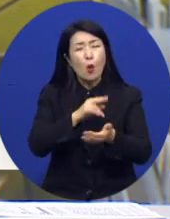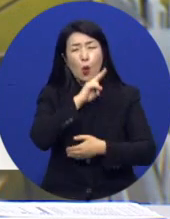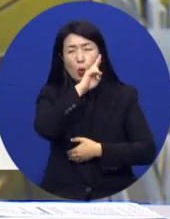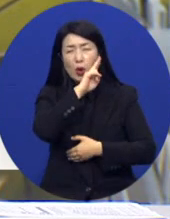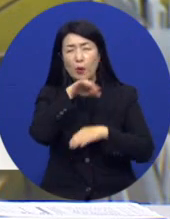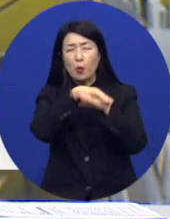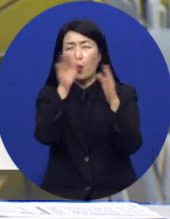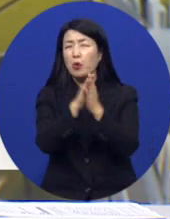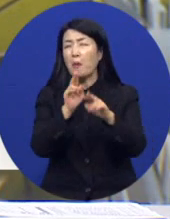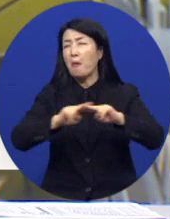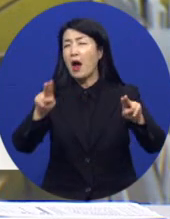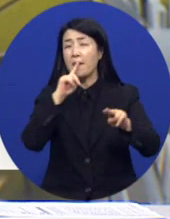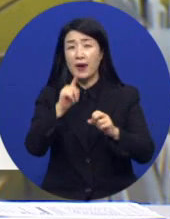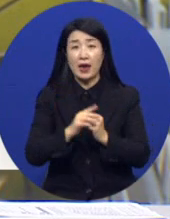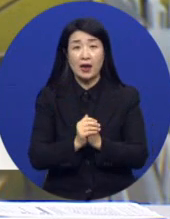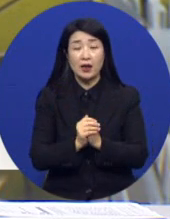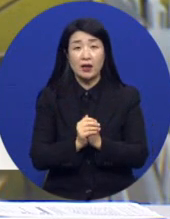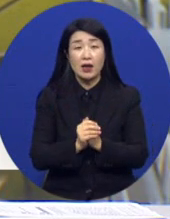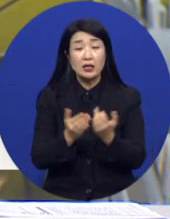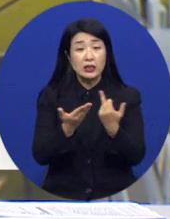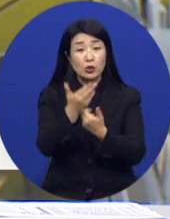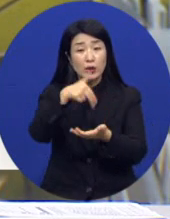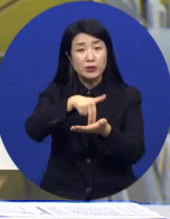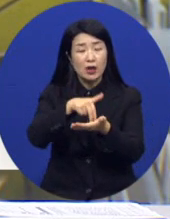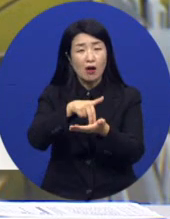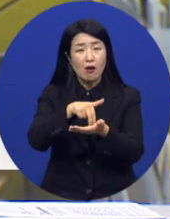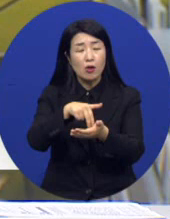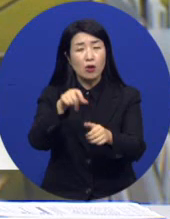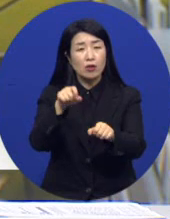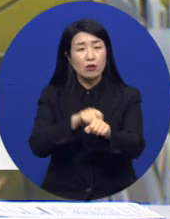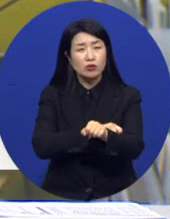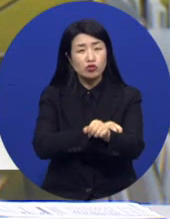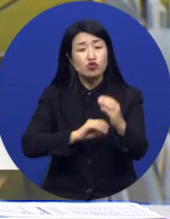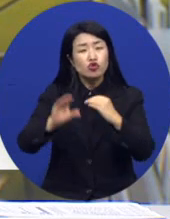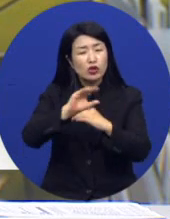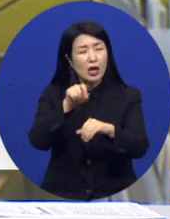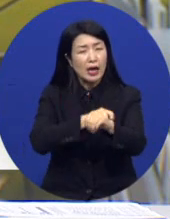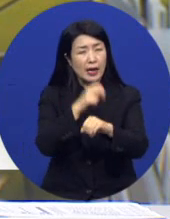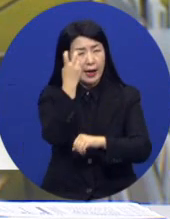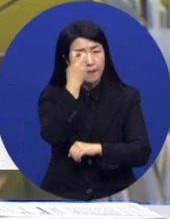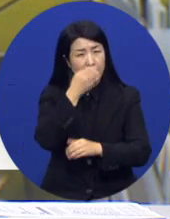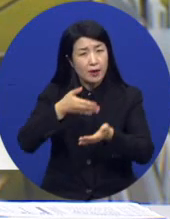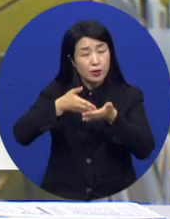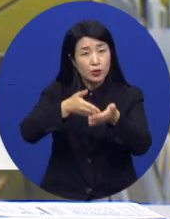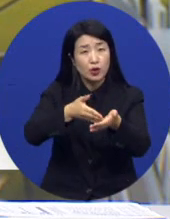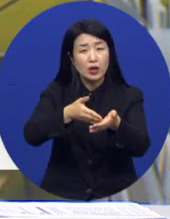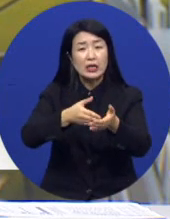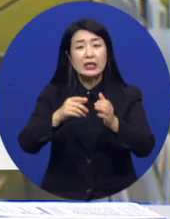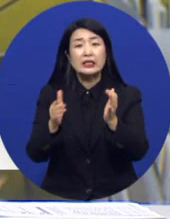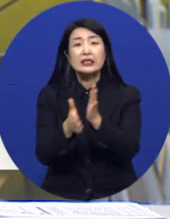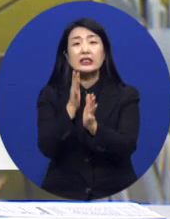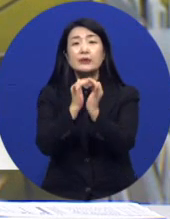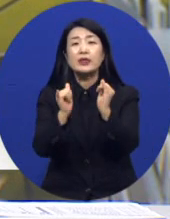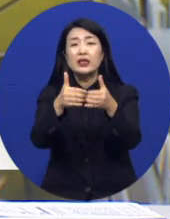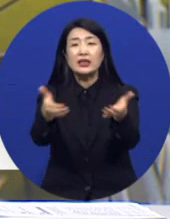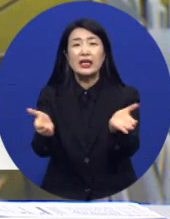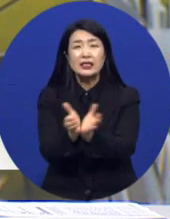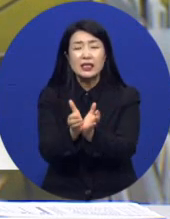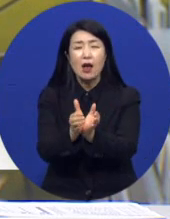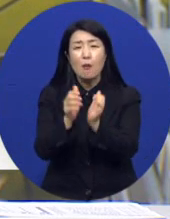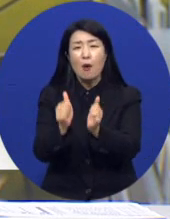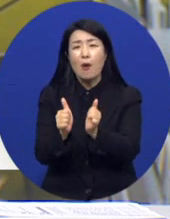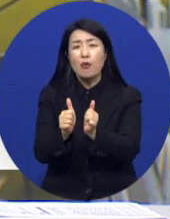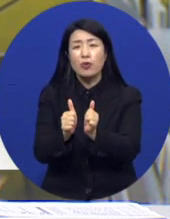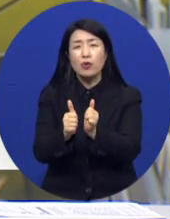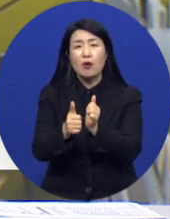모두 기각했습니다 제주도는도 감사위원회에 추가 감사를 청구하겠다고 밝혔고 시민단체들은 법원의 판결을